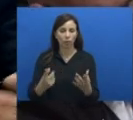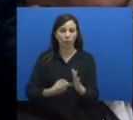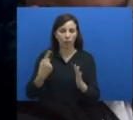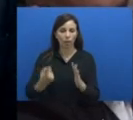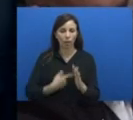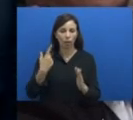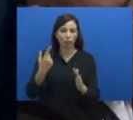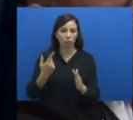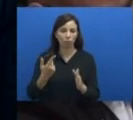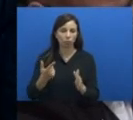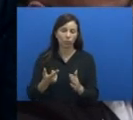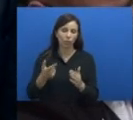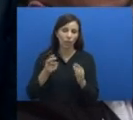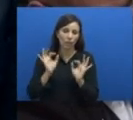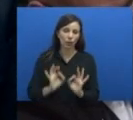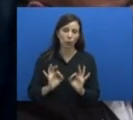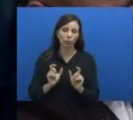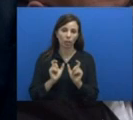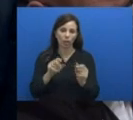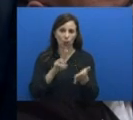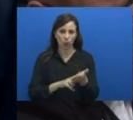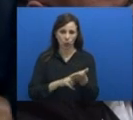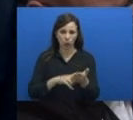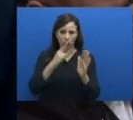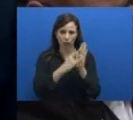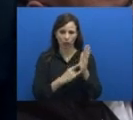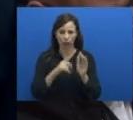تفسير جماهيري لما يسمى يعني